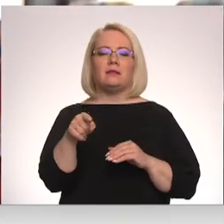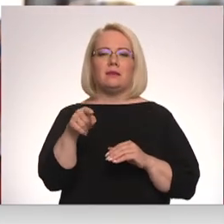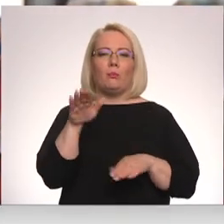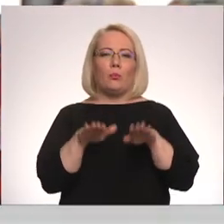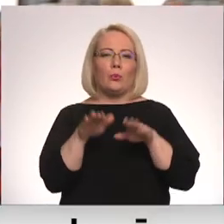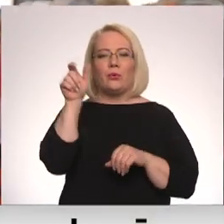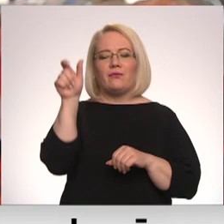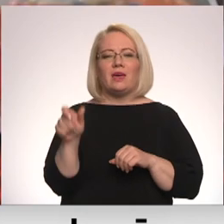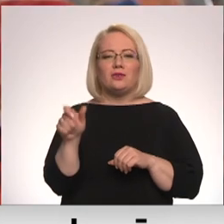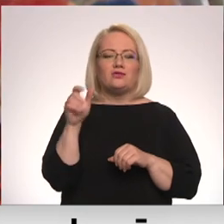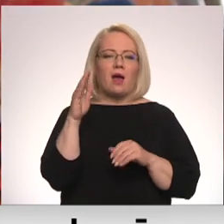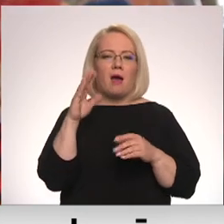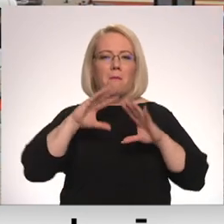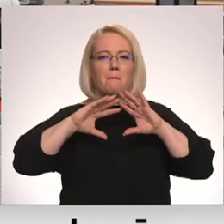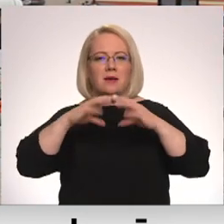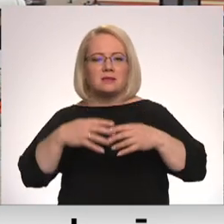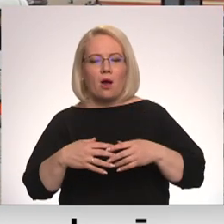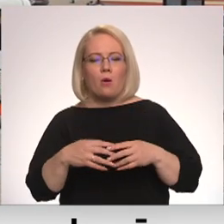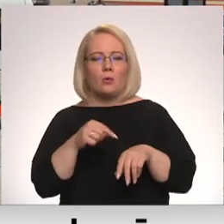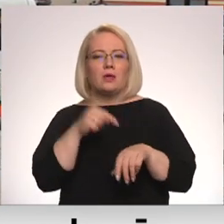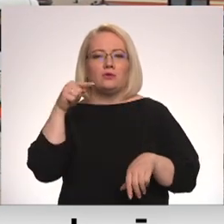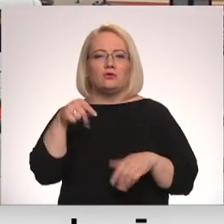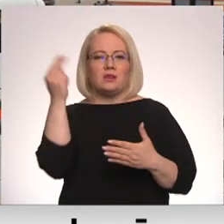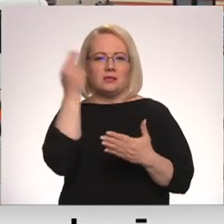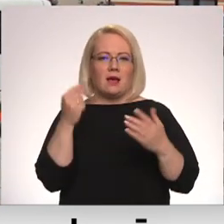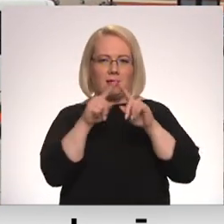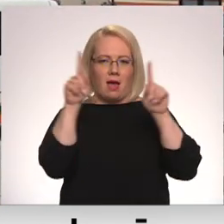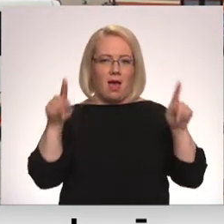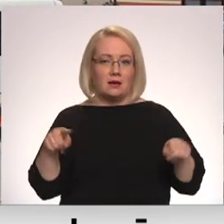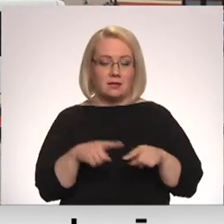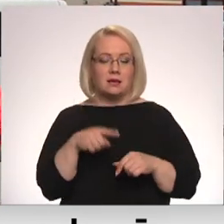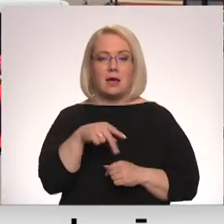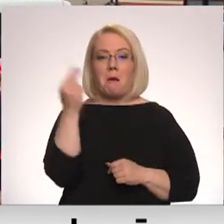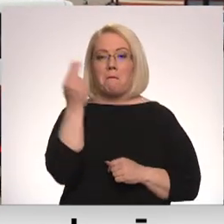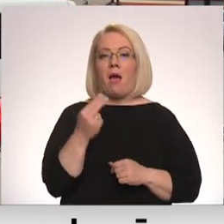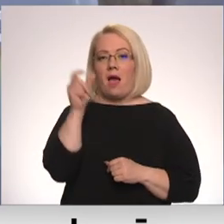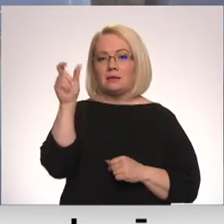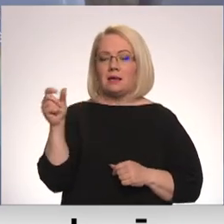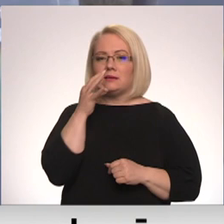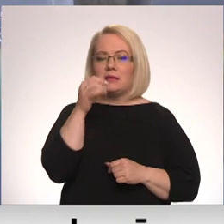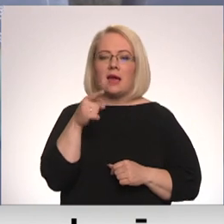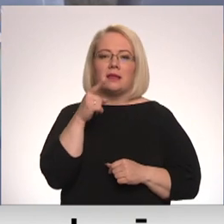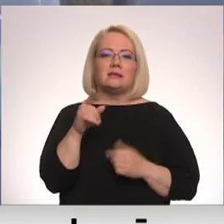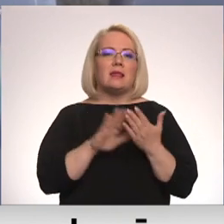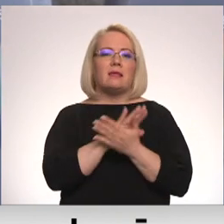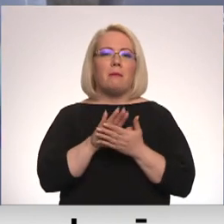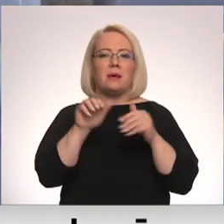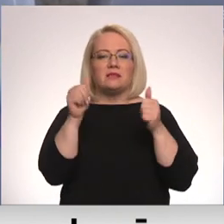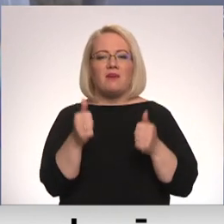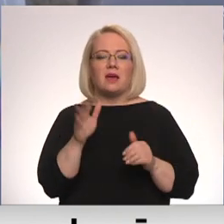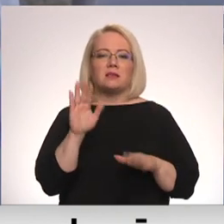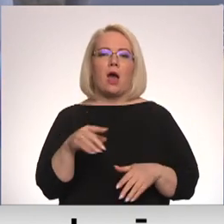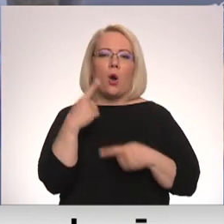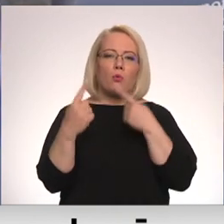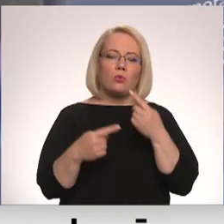kā ienirta gleznā. Kā RTV uzsver mākslinieces, šis ir nebijis veids, kā runāt par Purvīti. Turklāt saredz arī